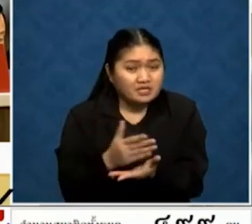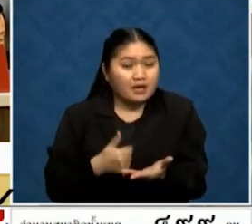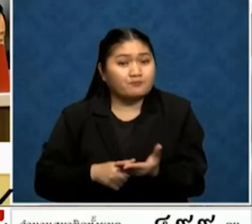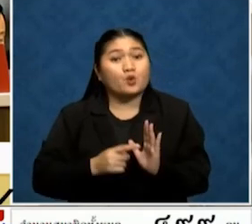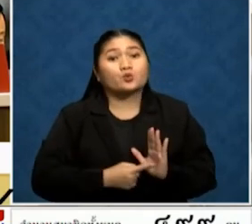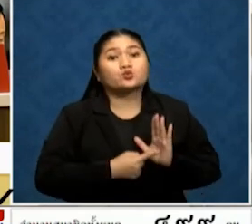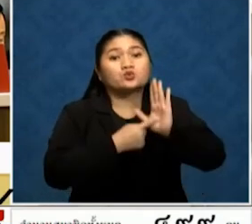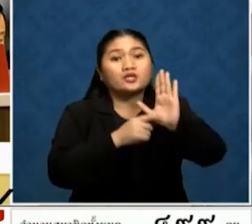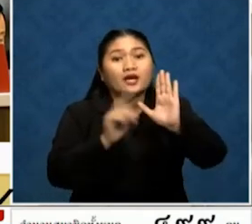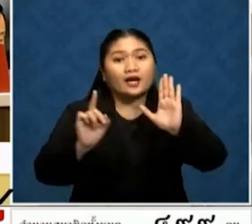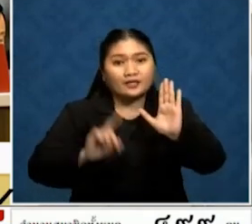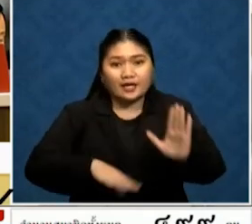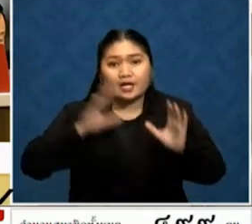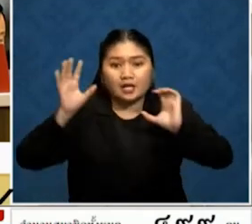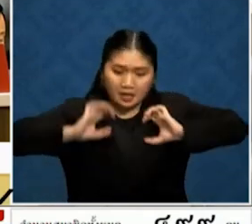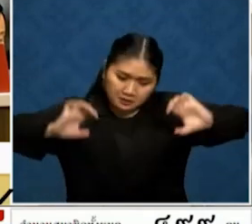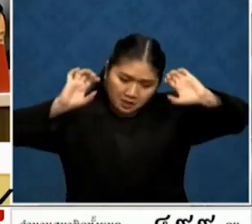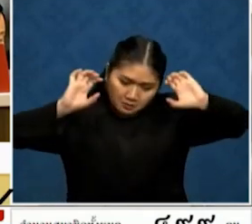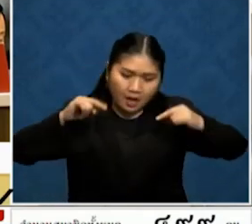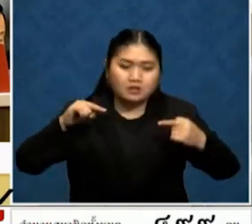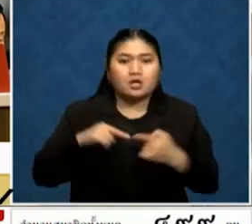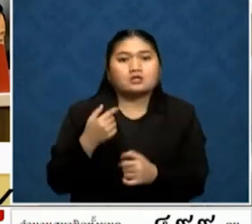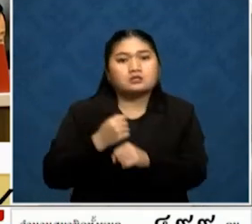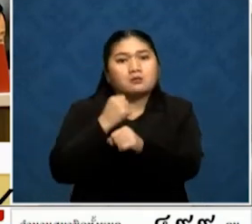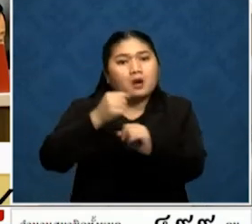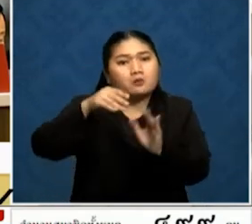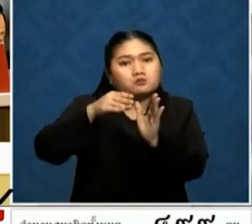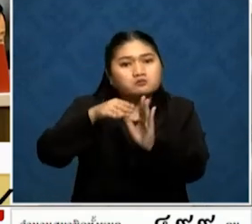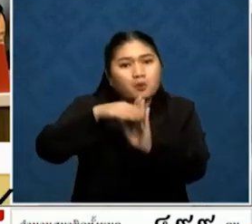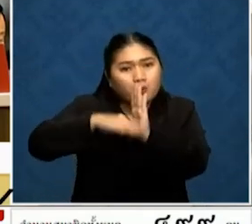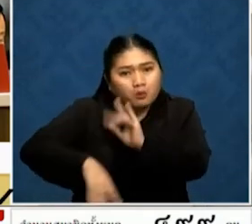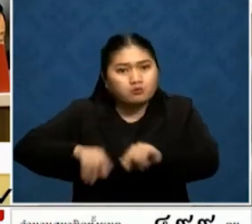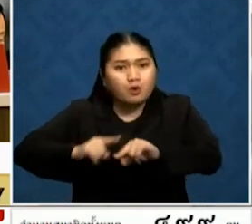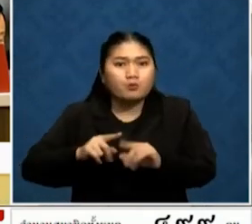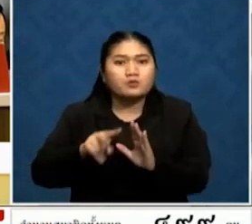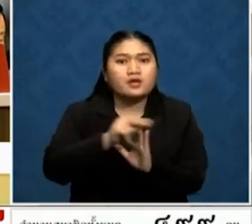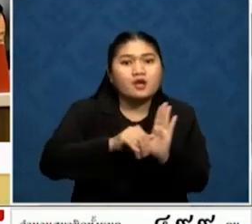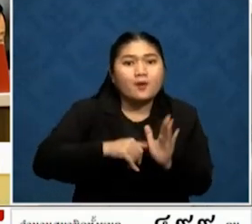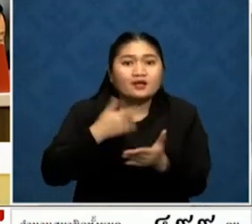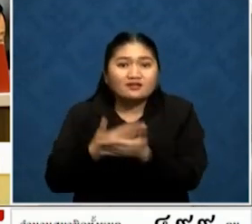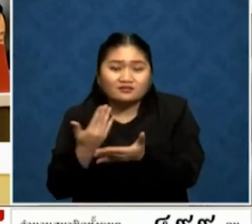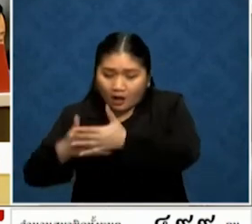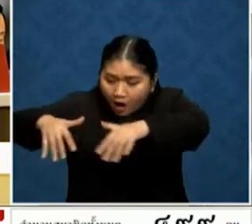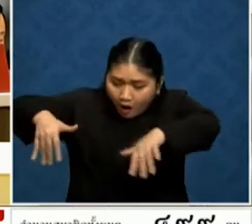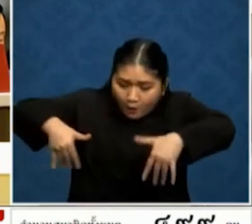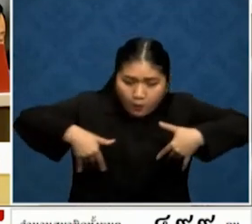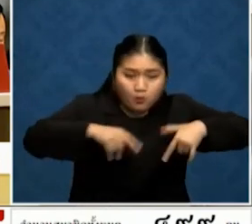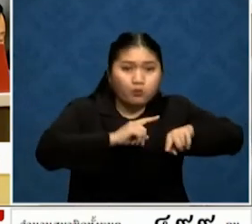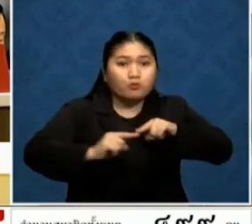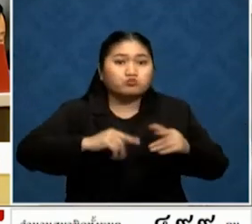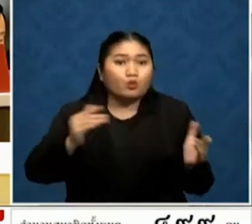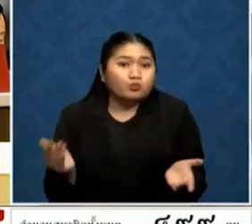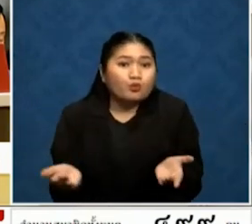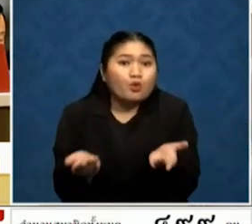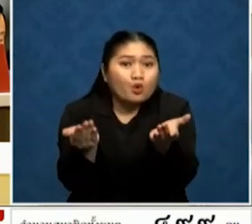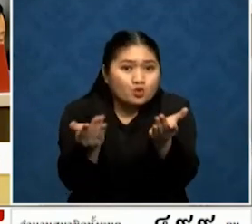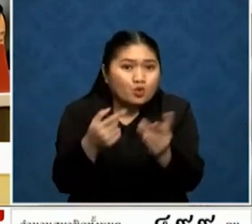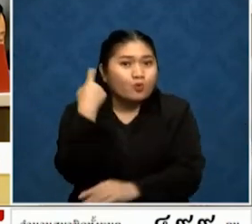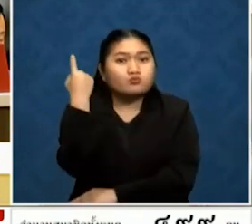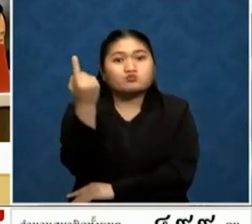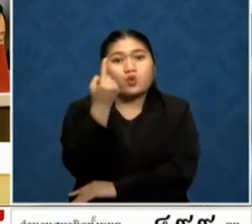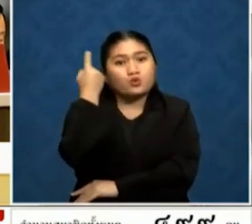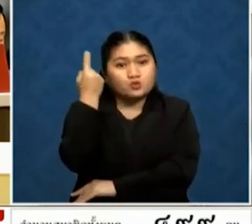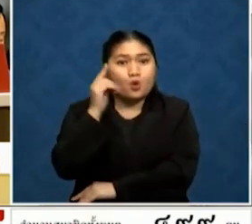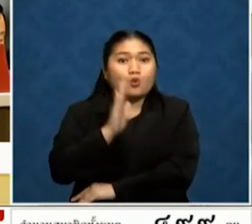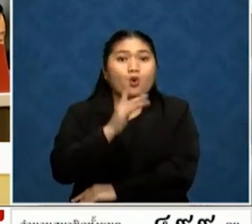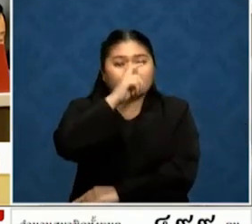อย่างเช่นนะคะรัฐบาลได้ดำเนินนโยบายการหารายได้ผ่านการกระตุ้นด้านการท่องเที่ยว